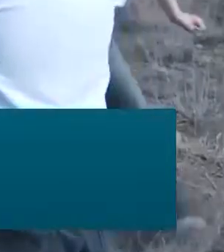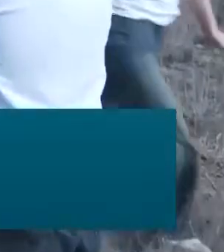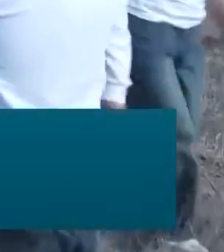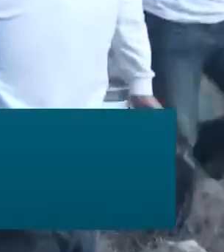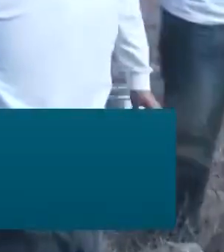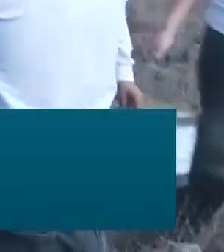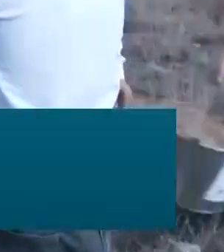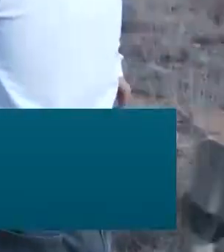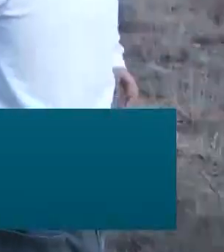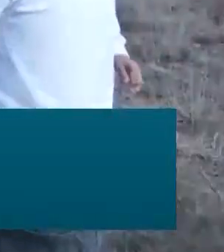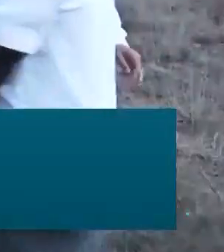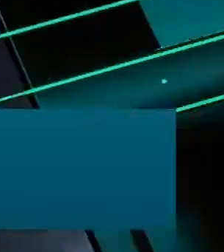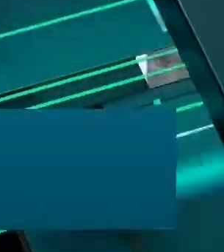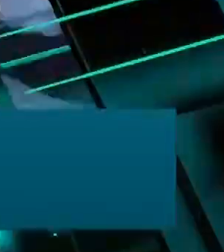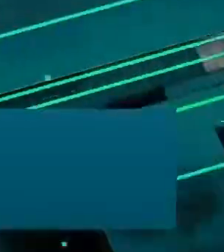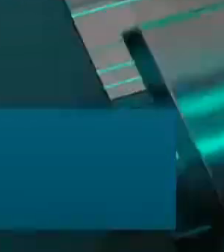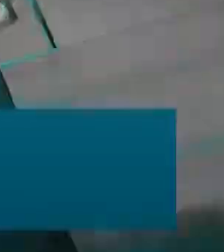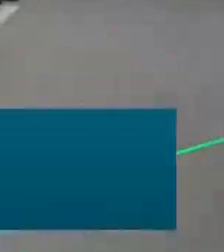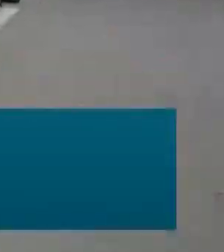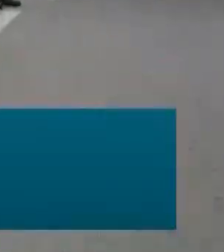семян саксаула.